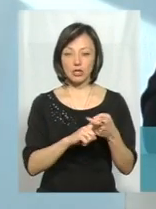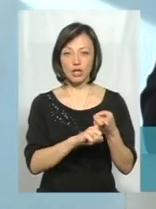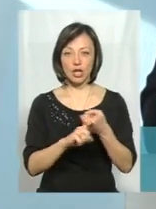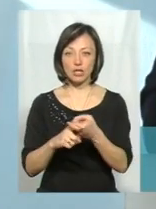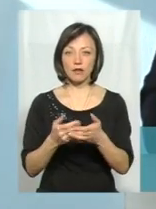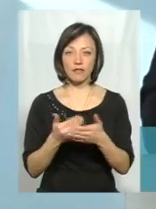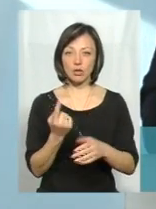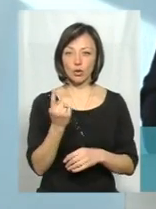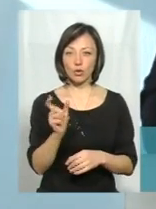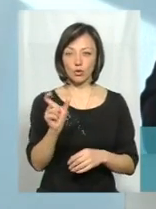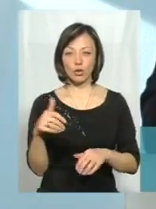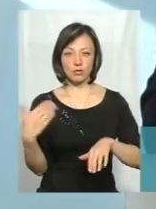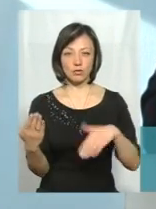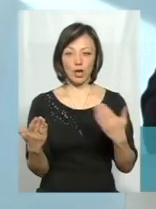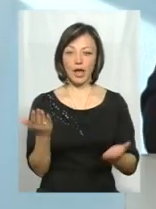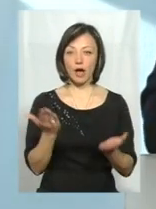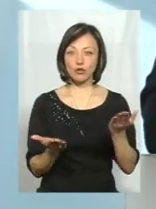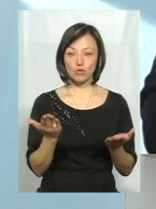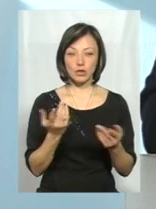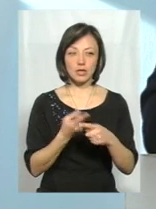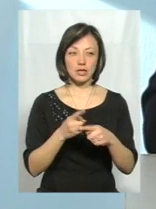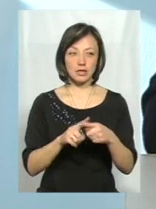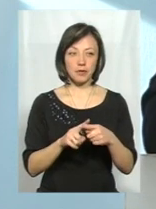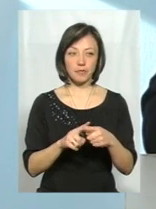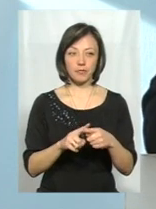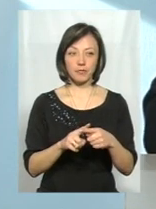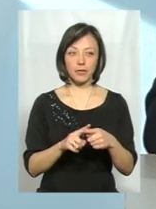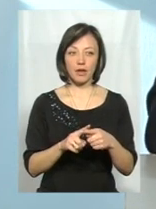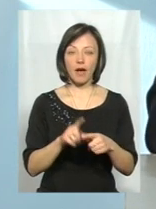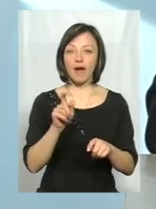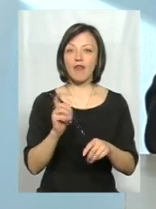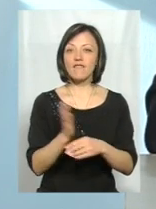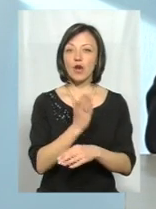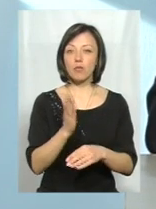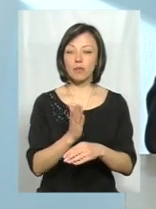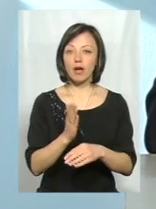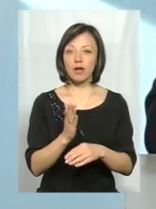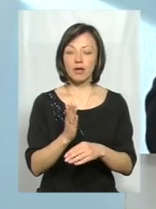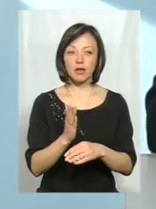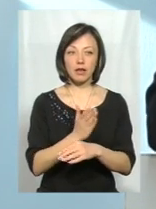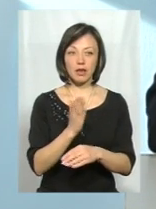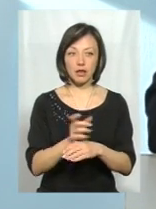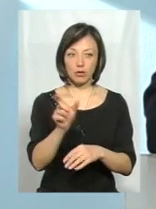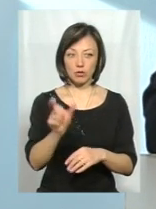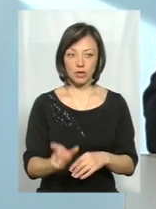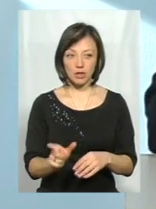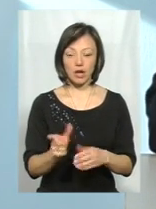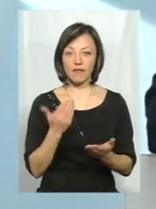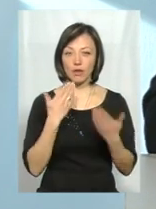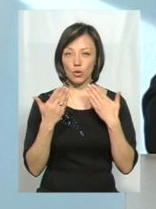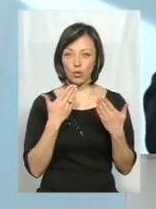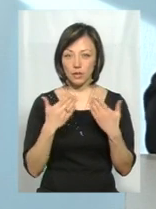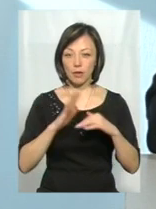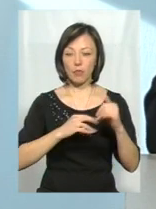залежати від одної сторони, від другої. Якщо на цій стороні виробника буде людина, яка відноситься